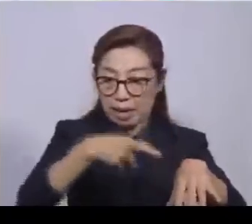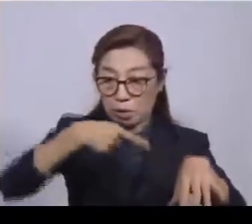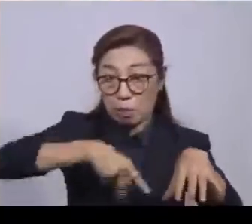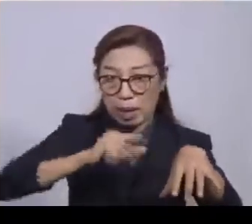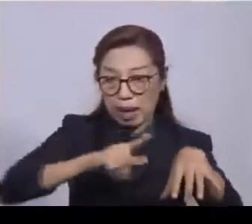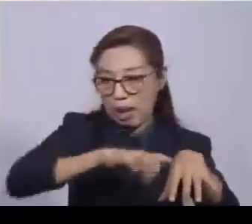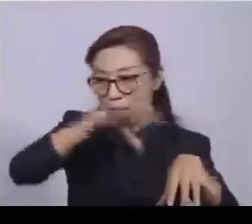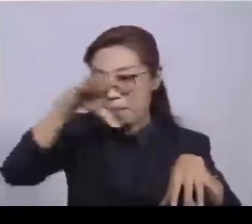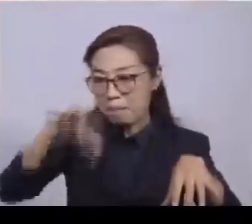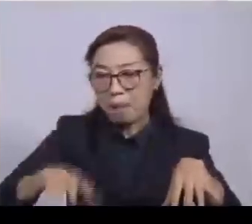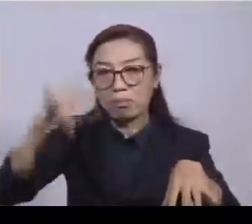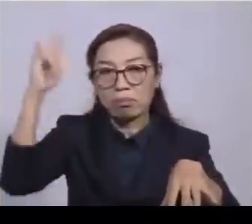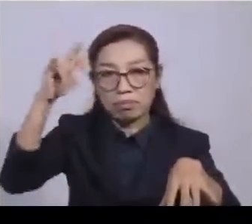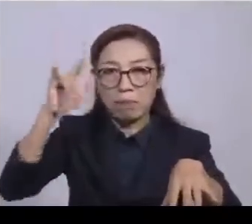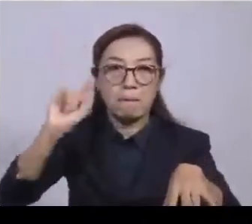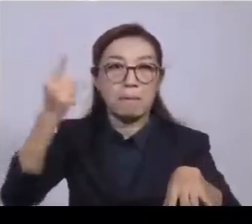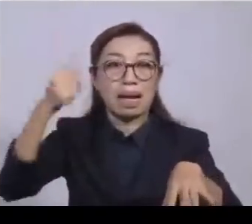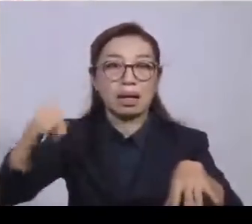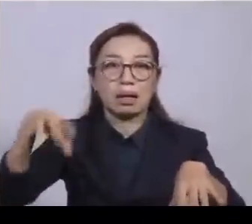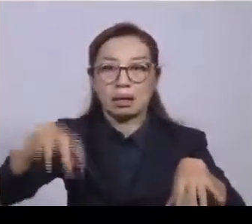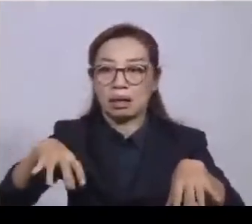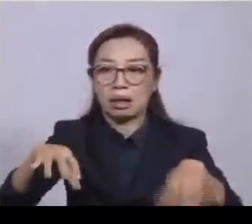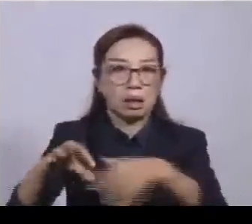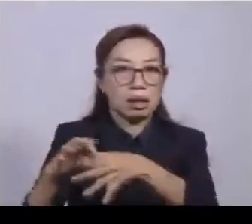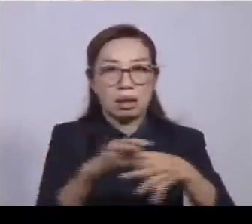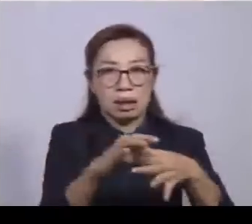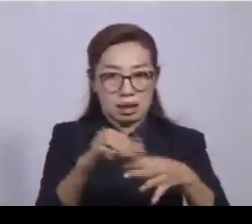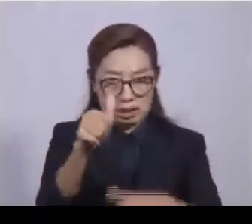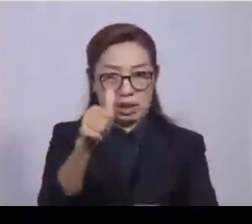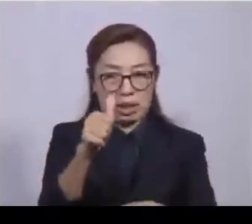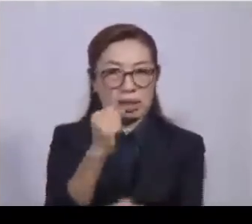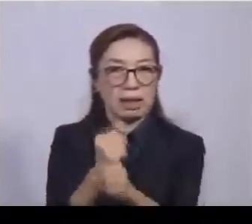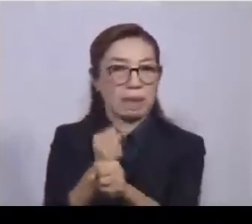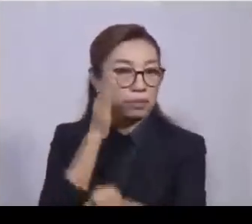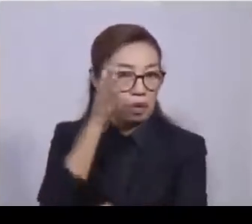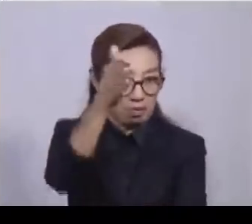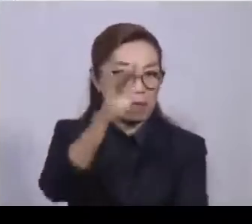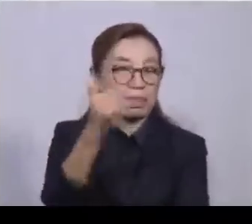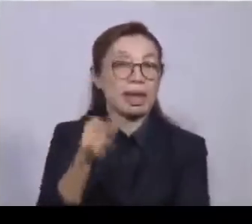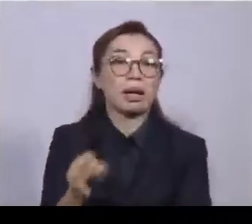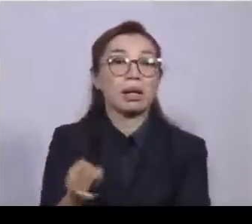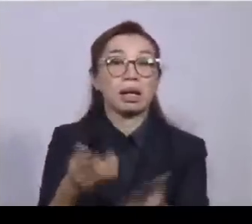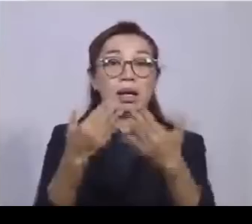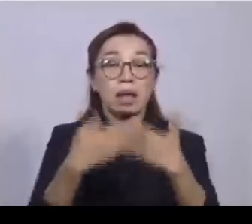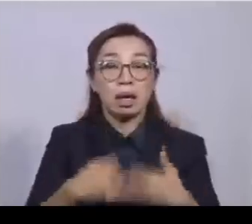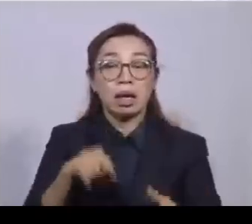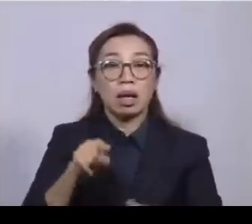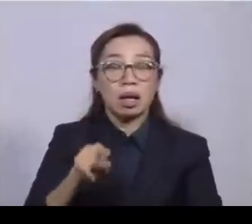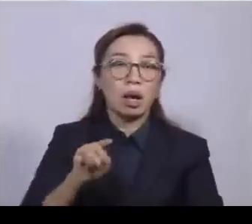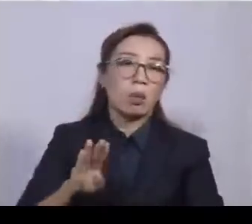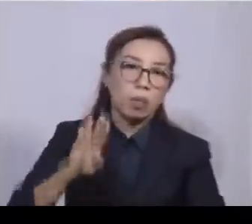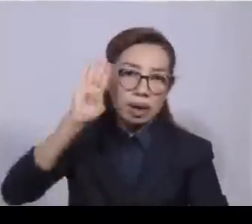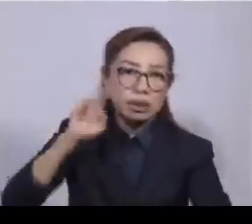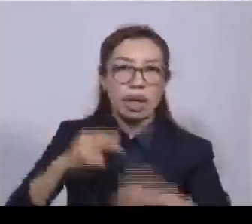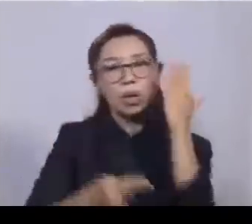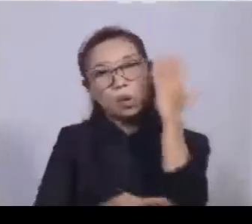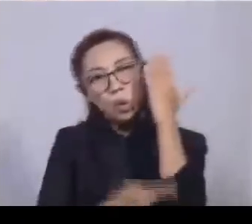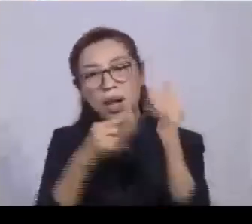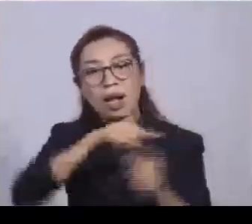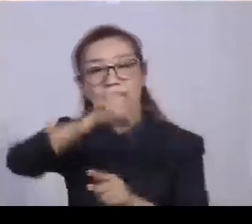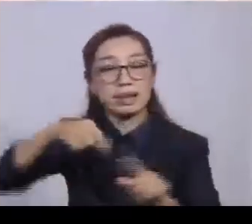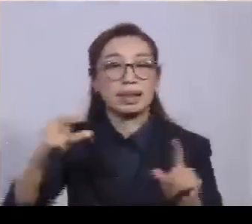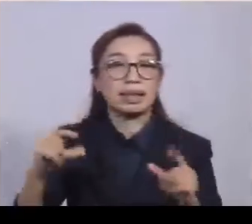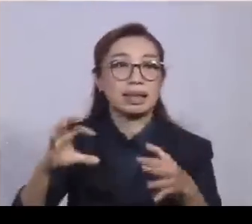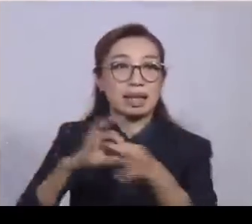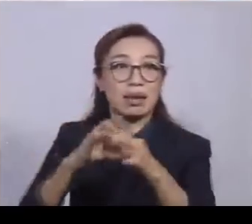นะฮะนี่คือสิ่งที่คุณเสฏฐาพูดขณะที่ผู้ประกอบการธุรกิจท่องเที่ยวจังหวัดพังงาคุณเลิศศักดิ์ปนกลิ่น